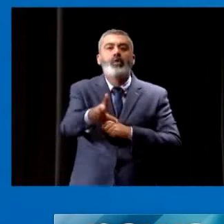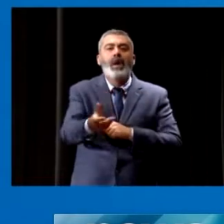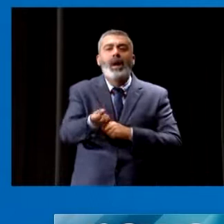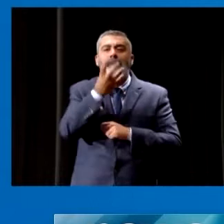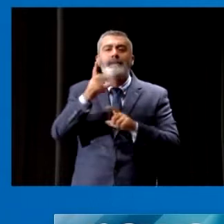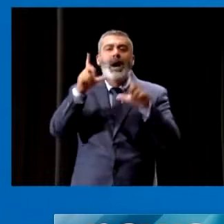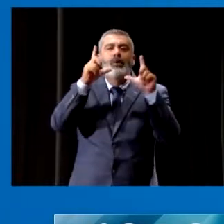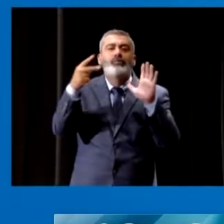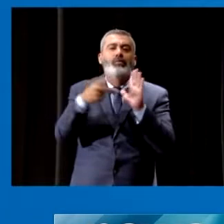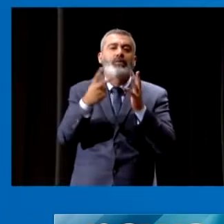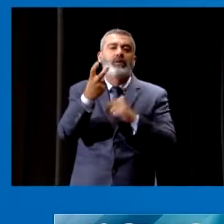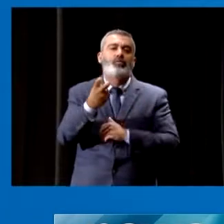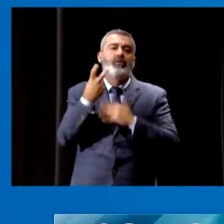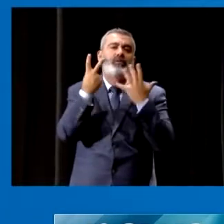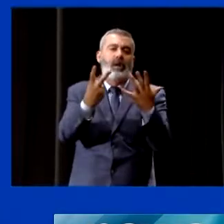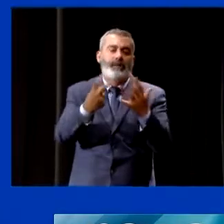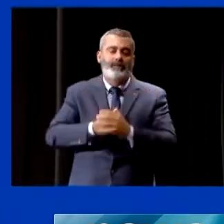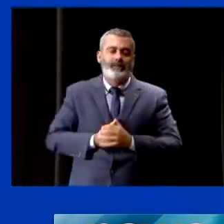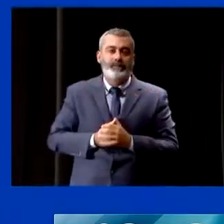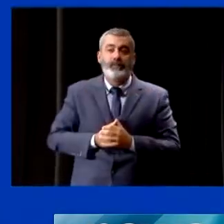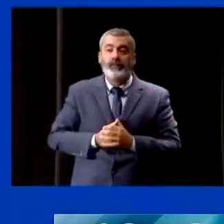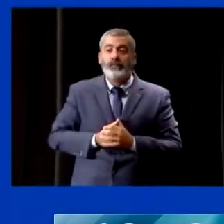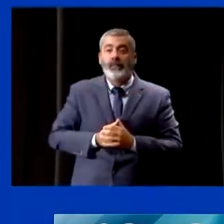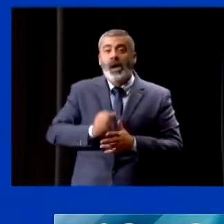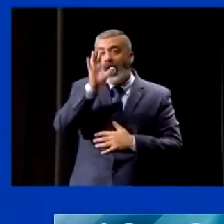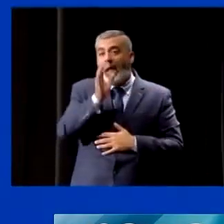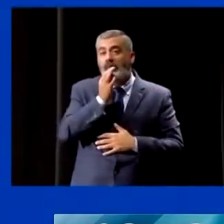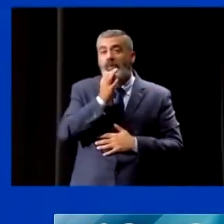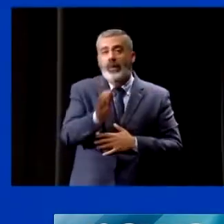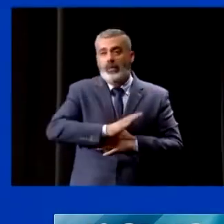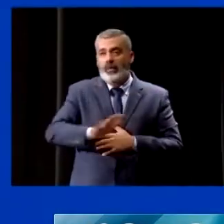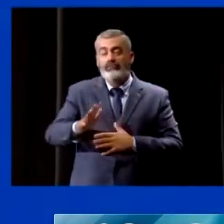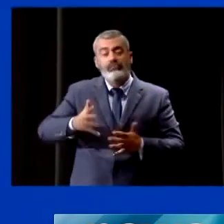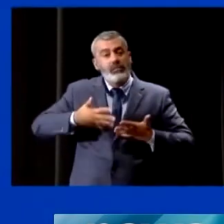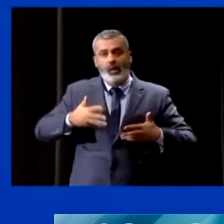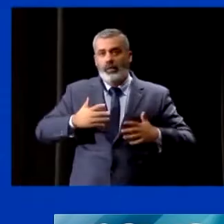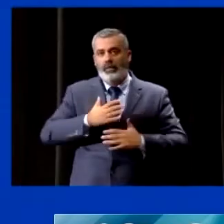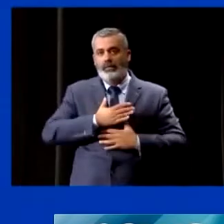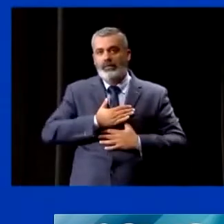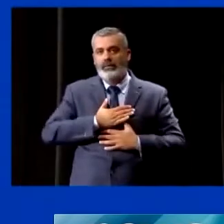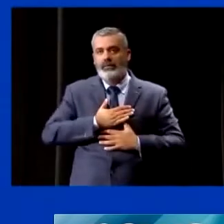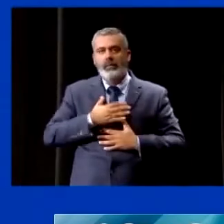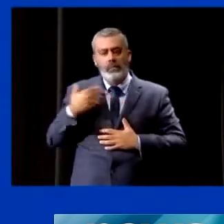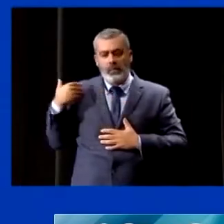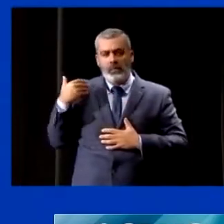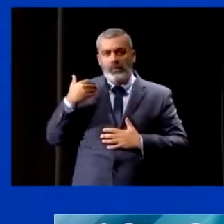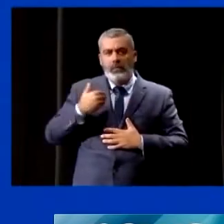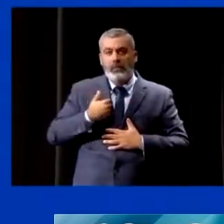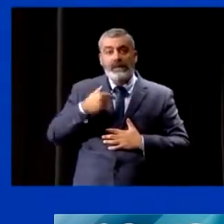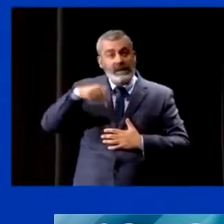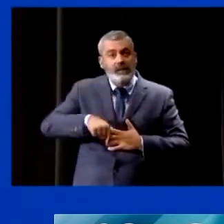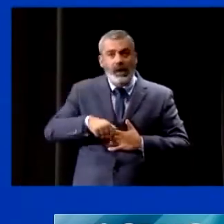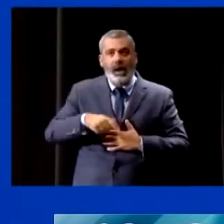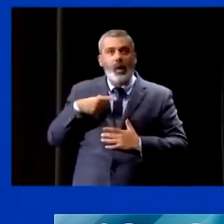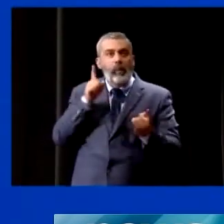2027. Και θέλω να σας πω ότι χαίρομαι που το τελευταίο χρονικό διάστημα, ακόμα και σήμερα,